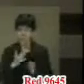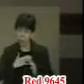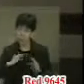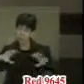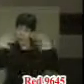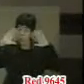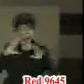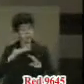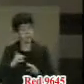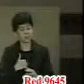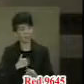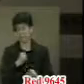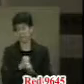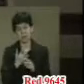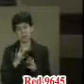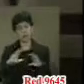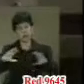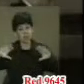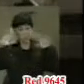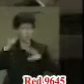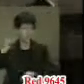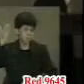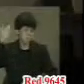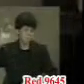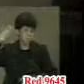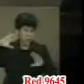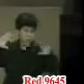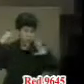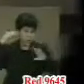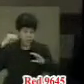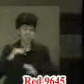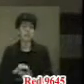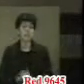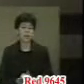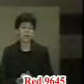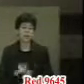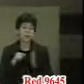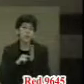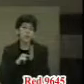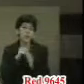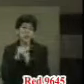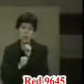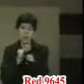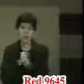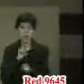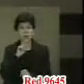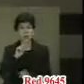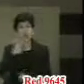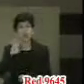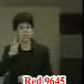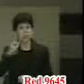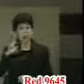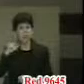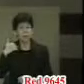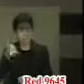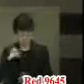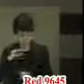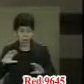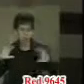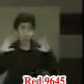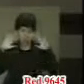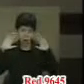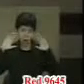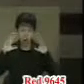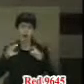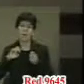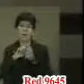าลไม่มีครับแต่รัฐบาลอื่นอย่างเช่นเมื่อพ.ศ. 2543มีรัฐบาล